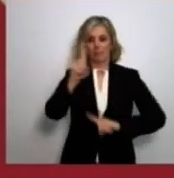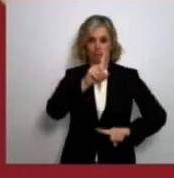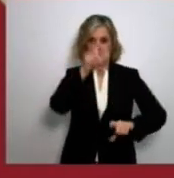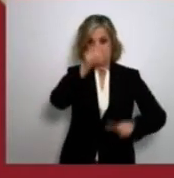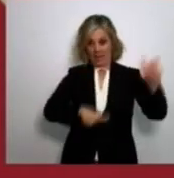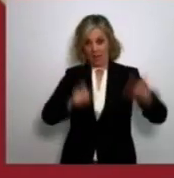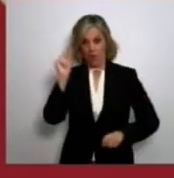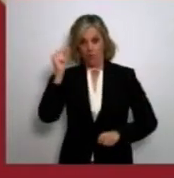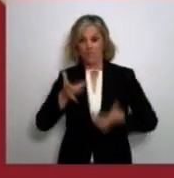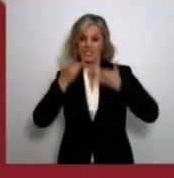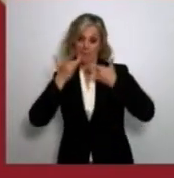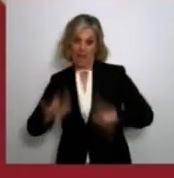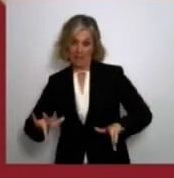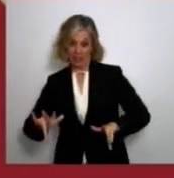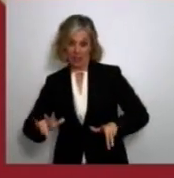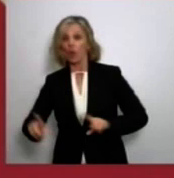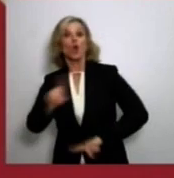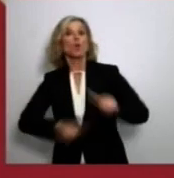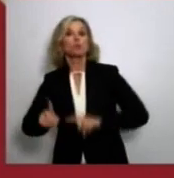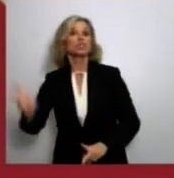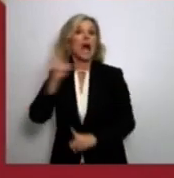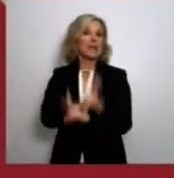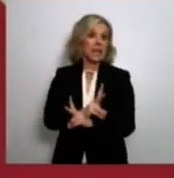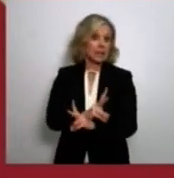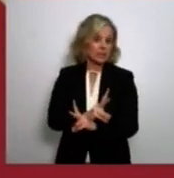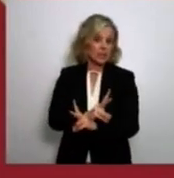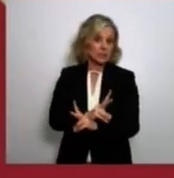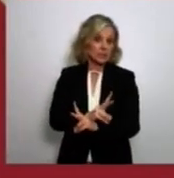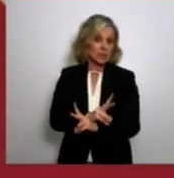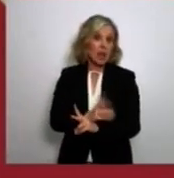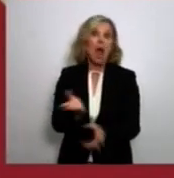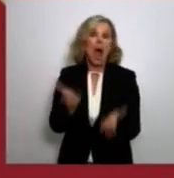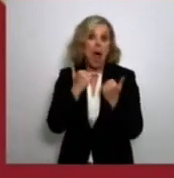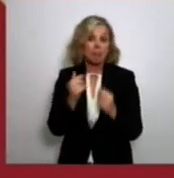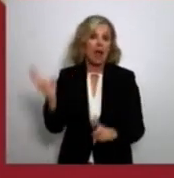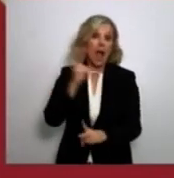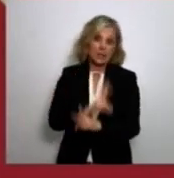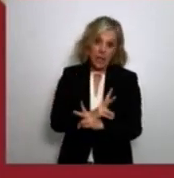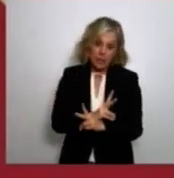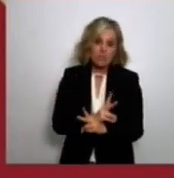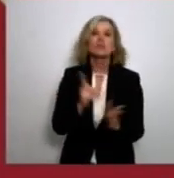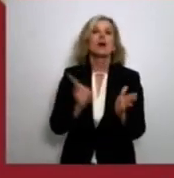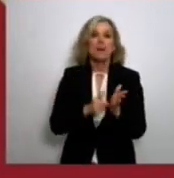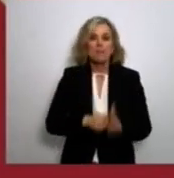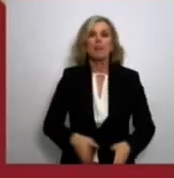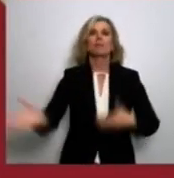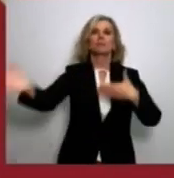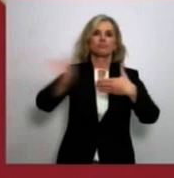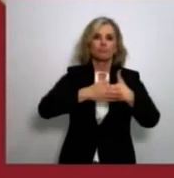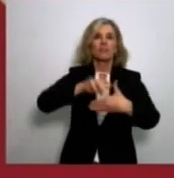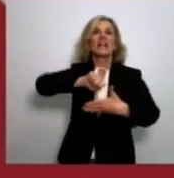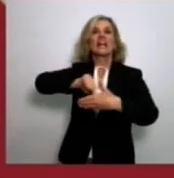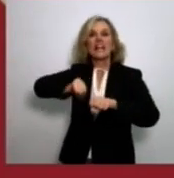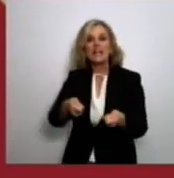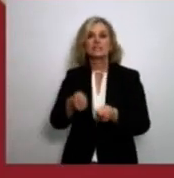δεν αναπληρωθεί από τον αντικαταστάτη του, τότε κατά τα πρώτα 3 έτη της κυβέρνησης η Βουλή κλείνει και δεν μπορεί να